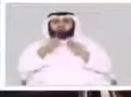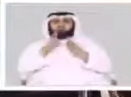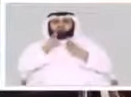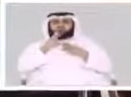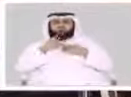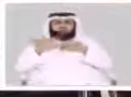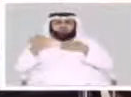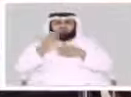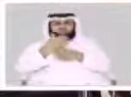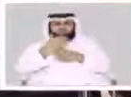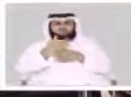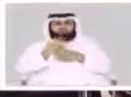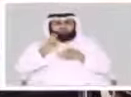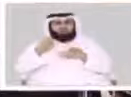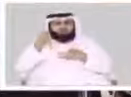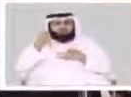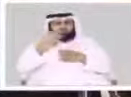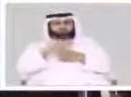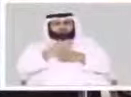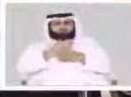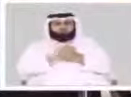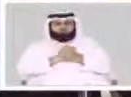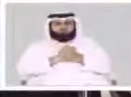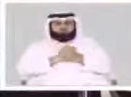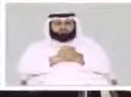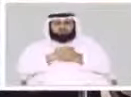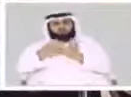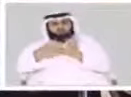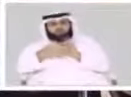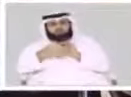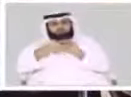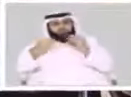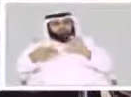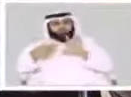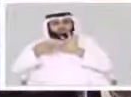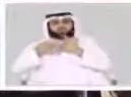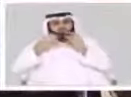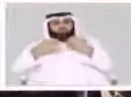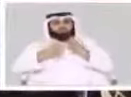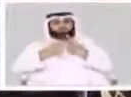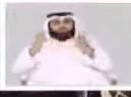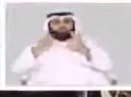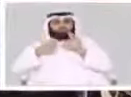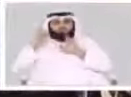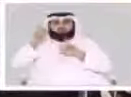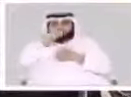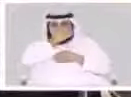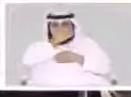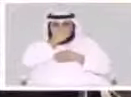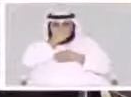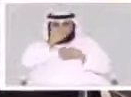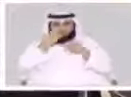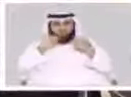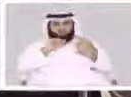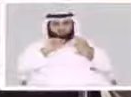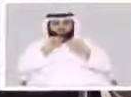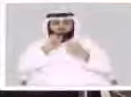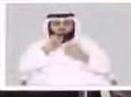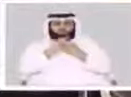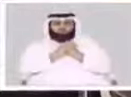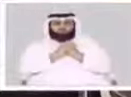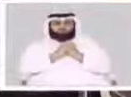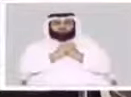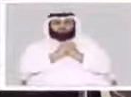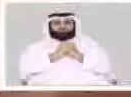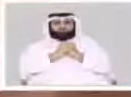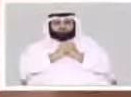صدقت، تمتلئ بالذين نقضوا العهود والمواثيق فيما بينهم. صحيح. فإذا العداوة والبغضاء لا